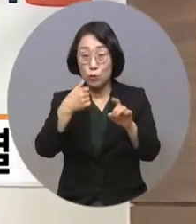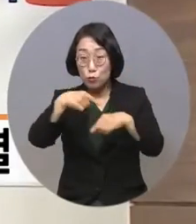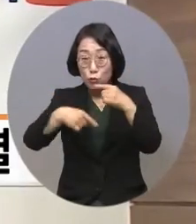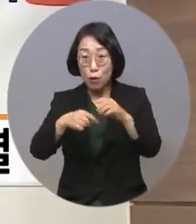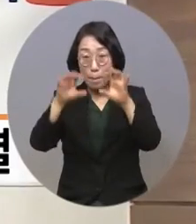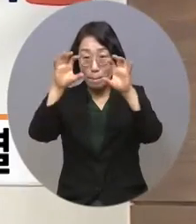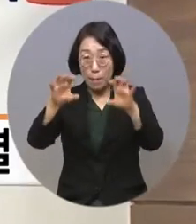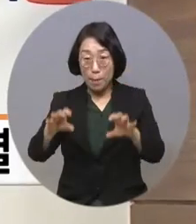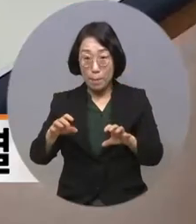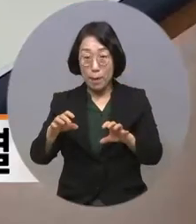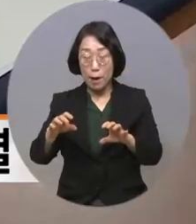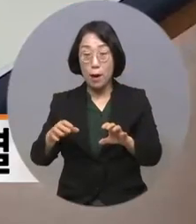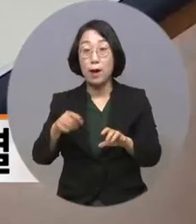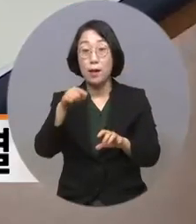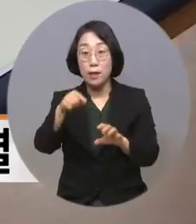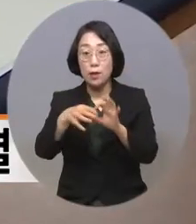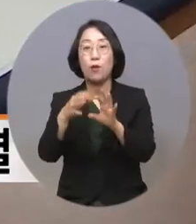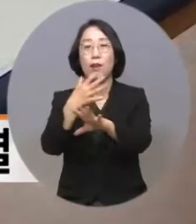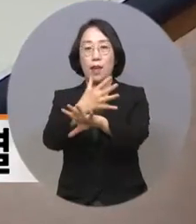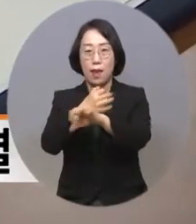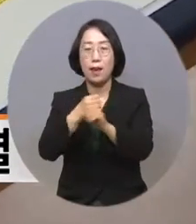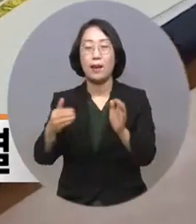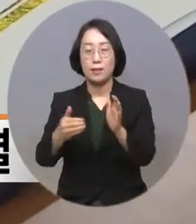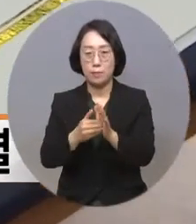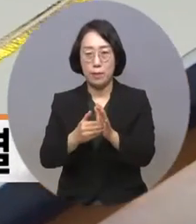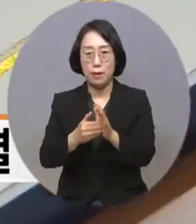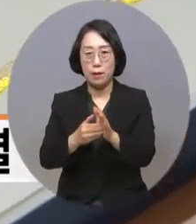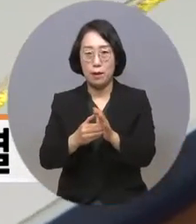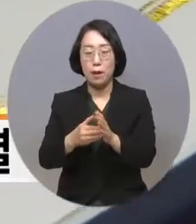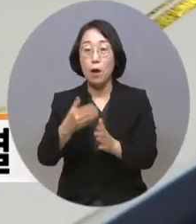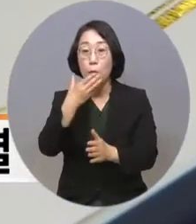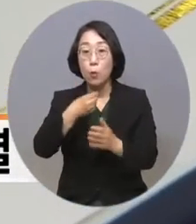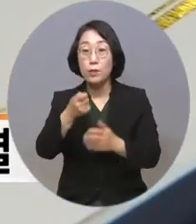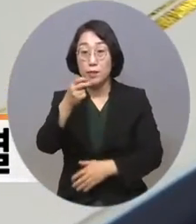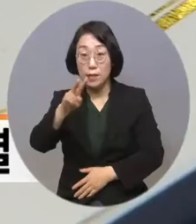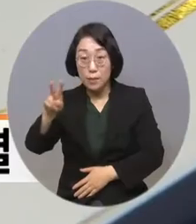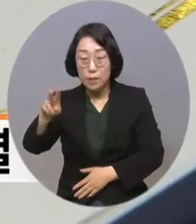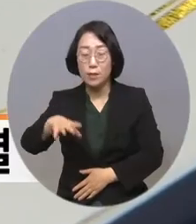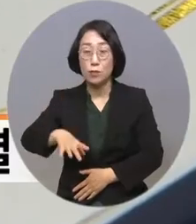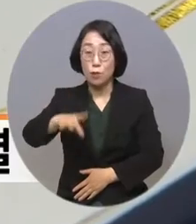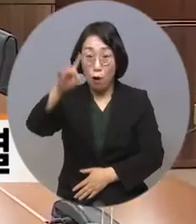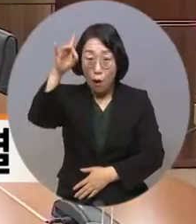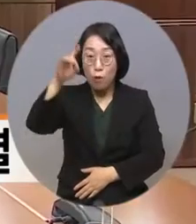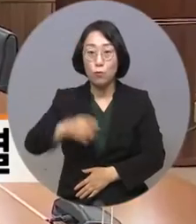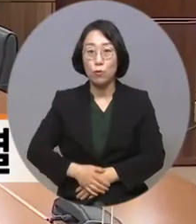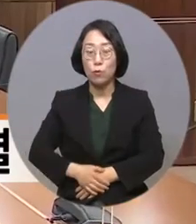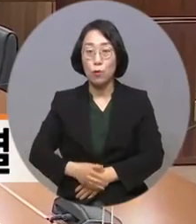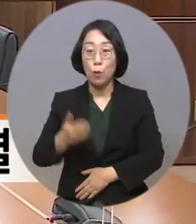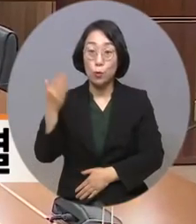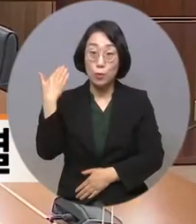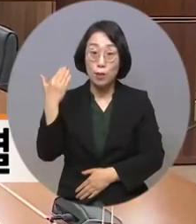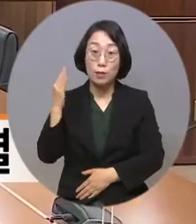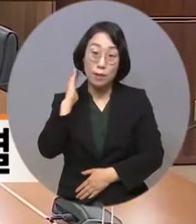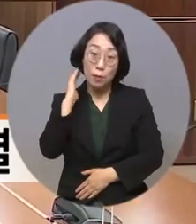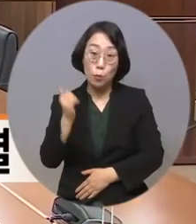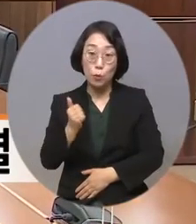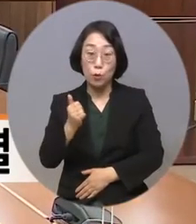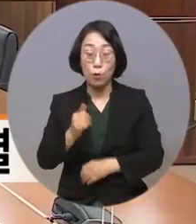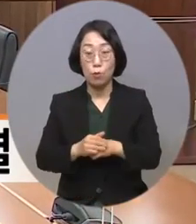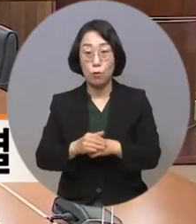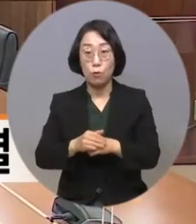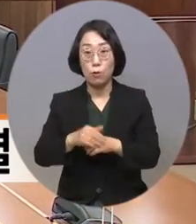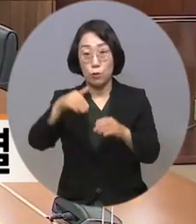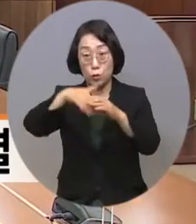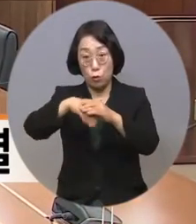체결했습니다. WBC 복지TV는 국내 선거방송 토론 최초로 제20대 대통령 선거 후보자